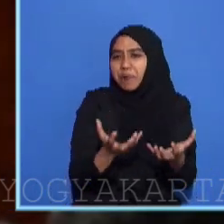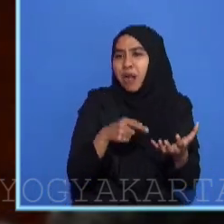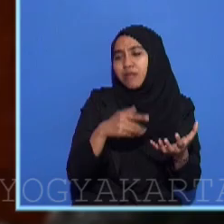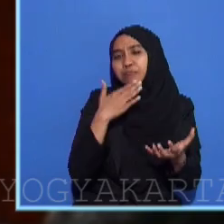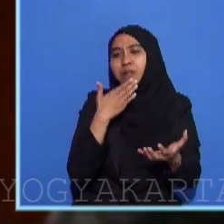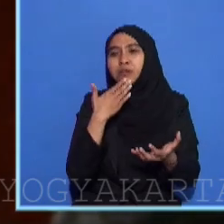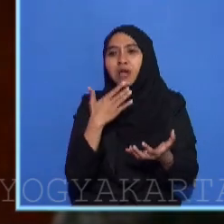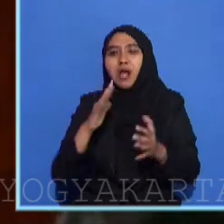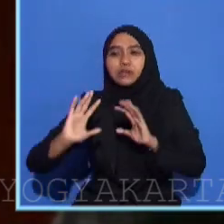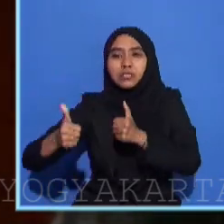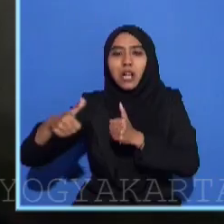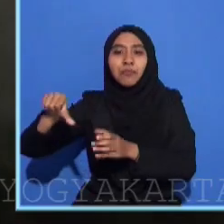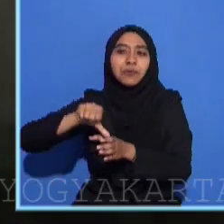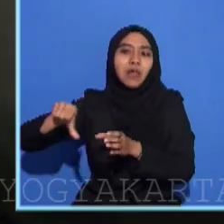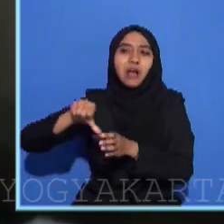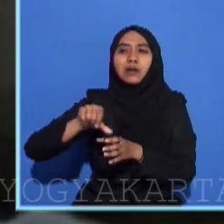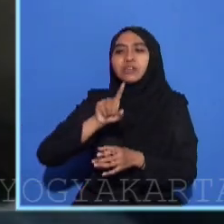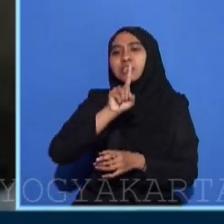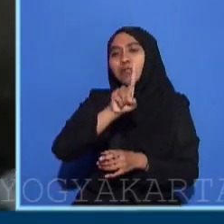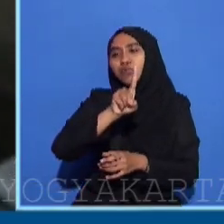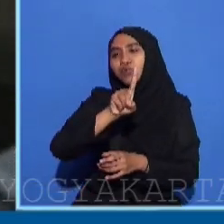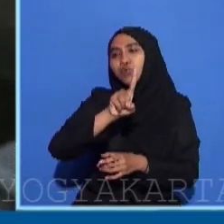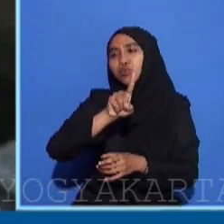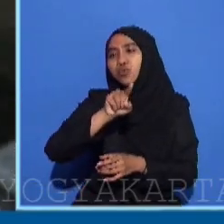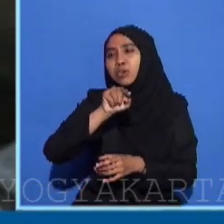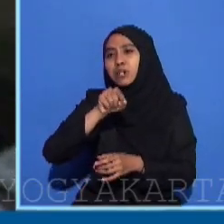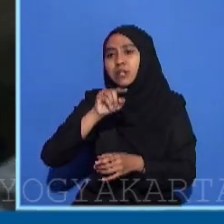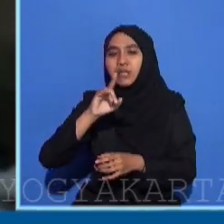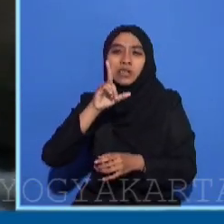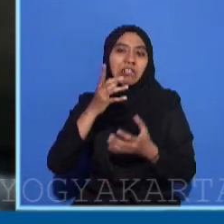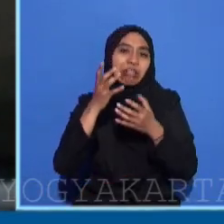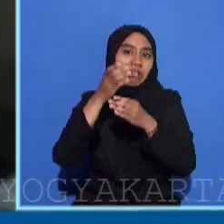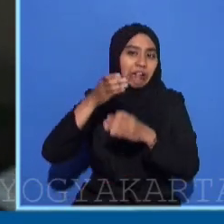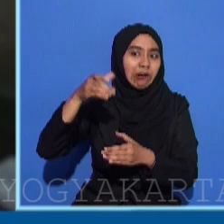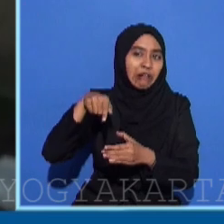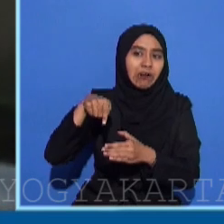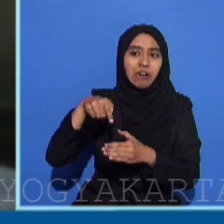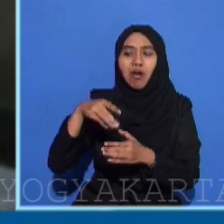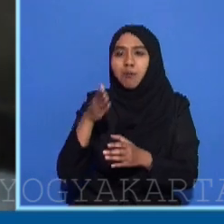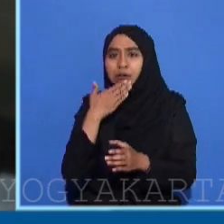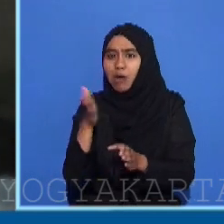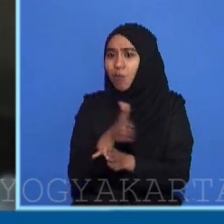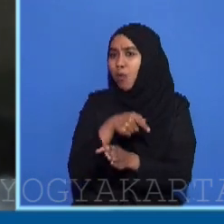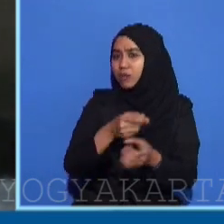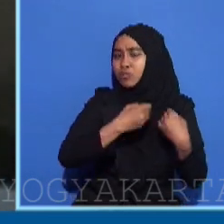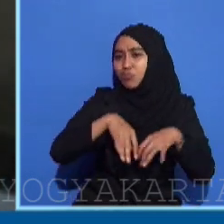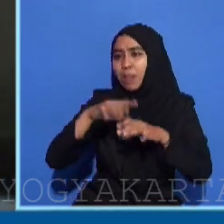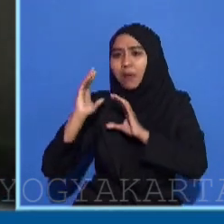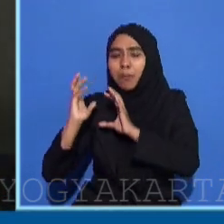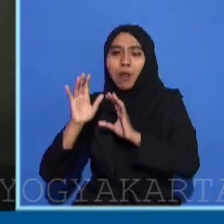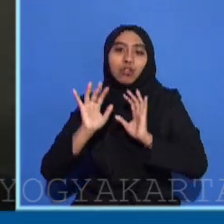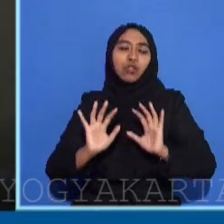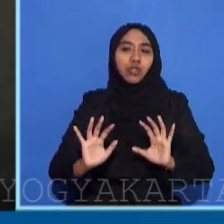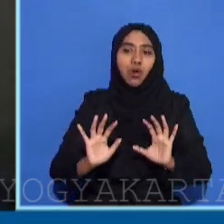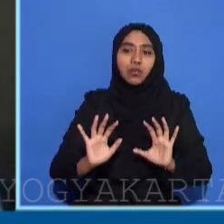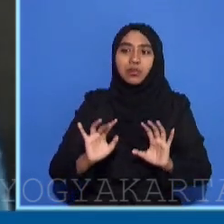lisah klentik inggo setunggal liter. Awal-awale ngono to Mas, kula panen kan bakul kambil lan radeni Semarangan Solo. Tapi kan kambil